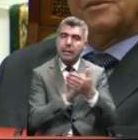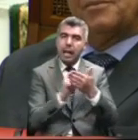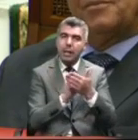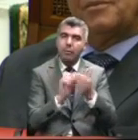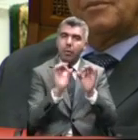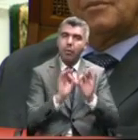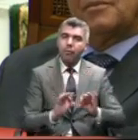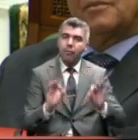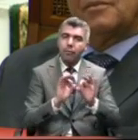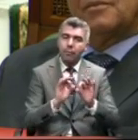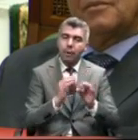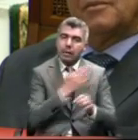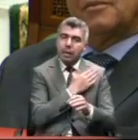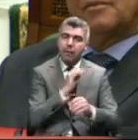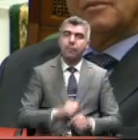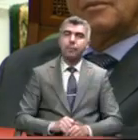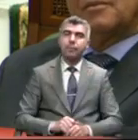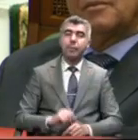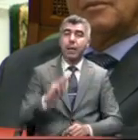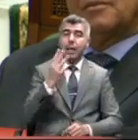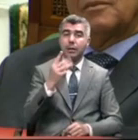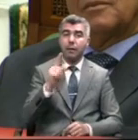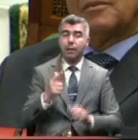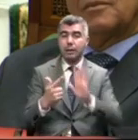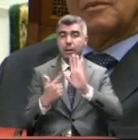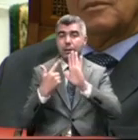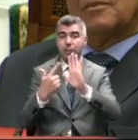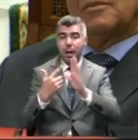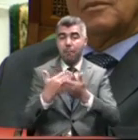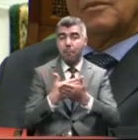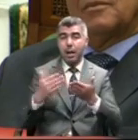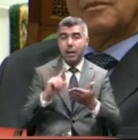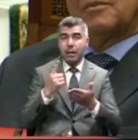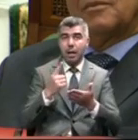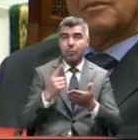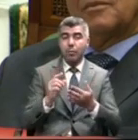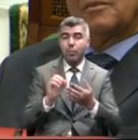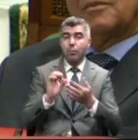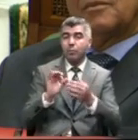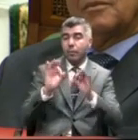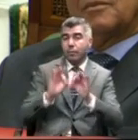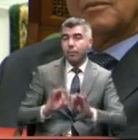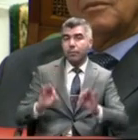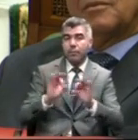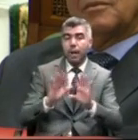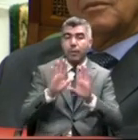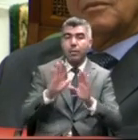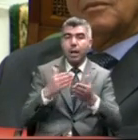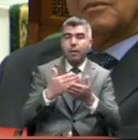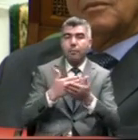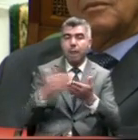احتلاف الدين اذن ثلاثه فاصله سبعه مليار منين غادي نجيبوها 10 ديال المليار